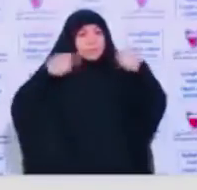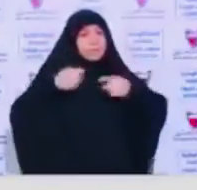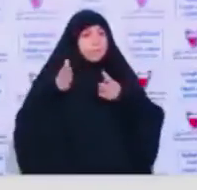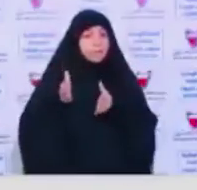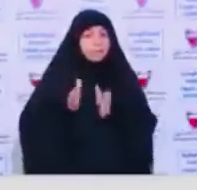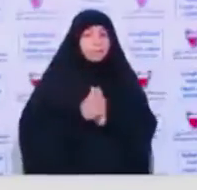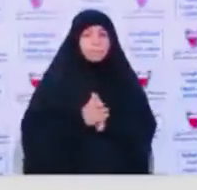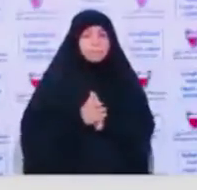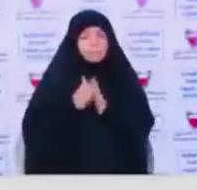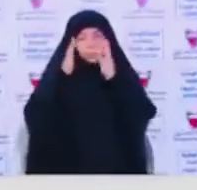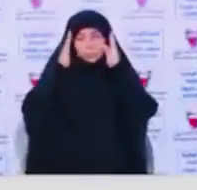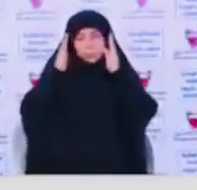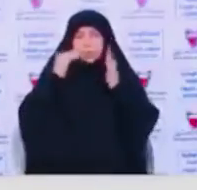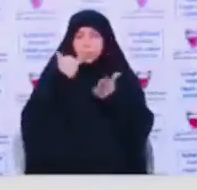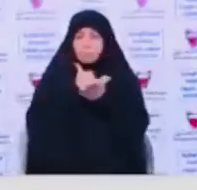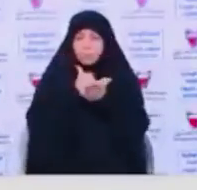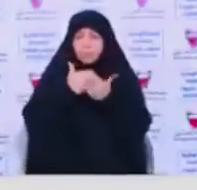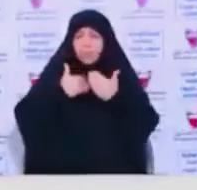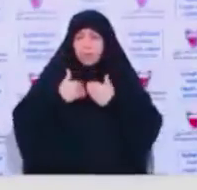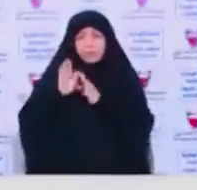ومساندة الفريق الوطني.